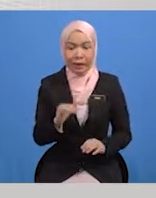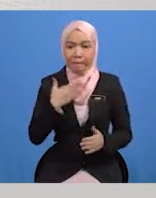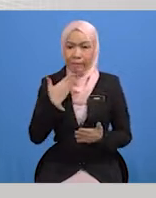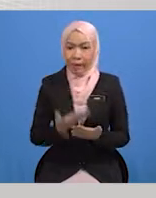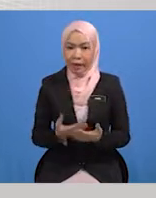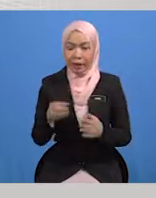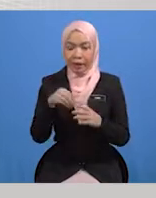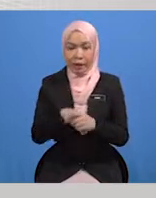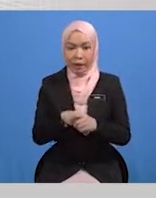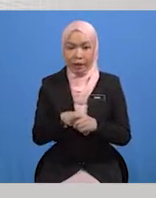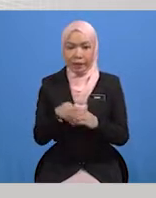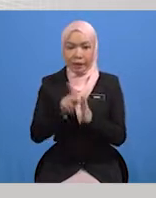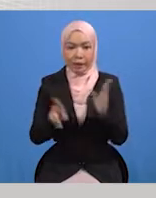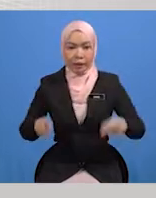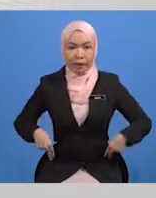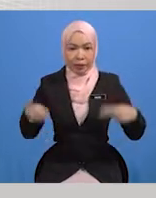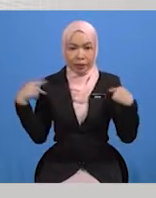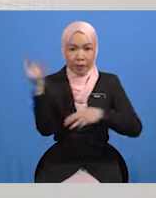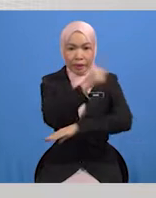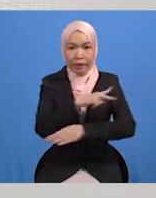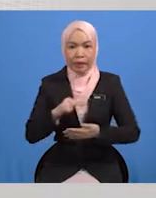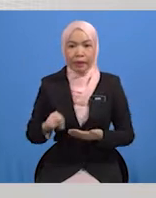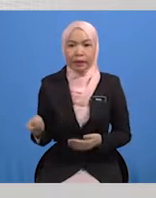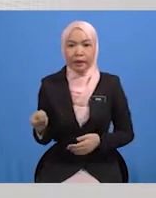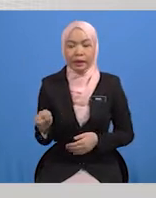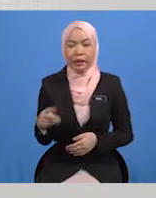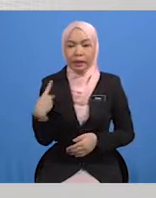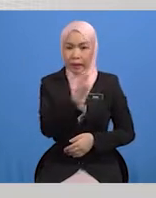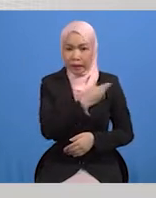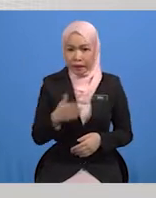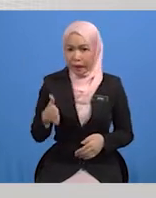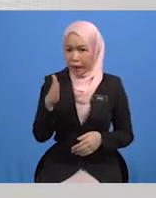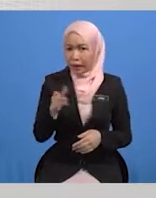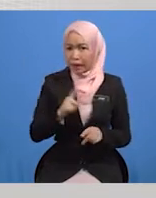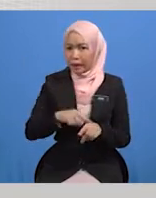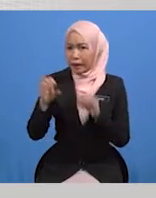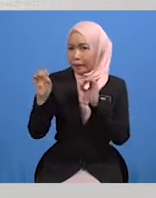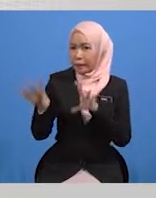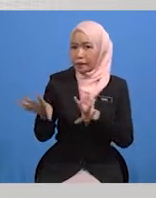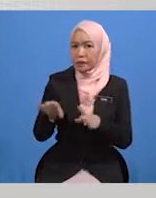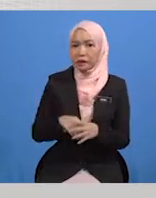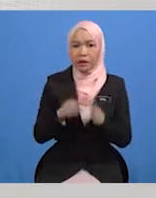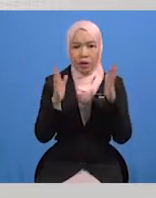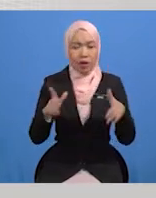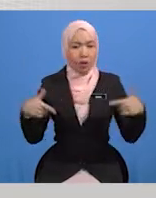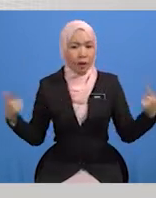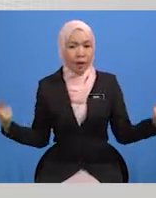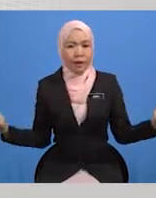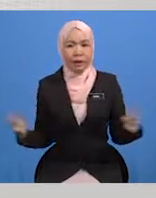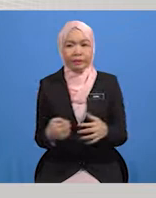kita akan dibenci dan dijauhi. Ayat contoh,